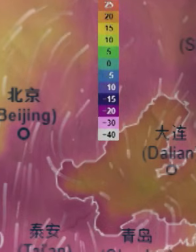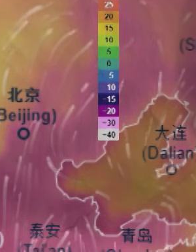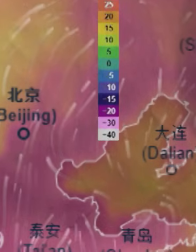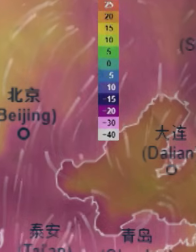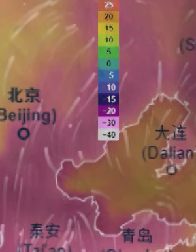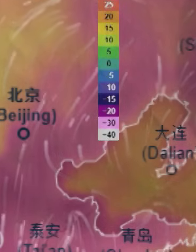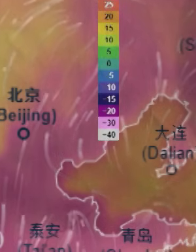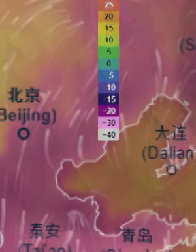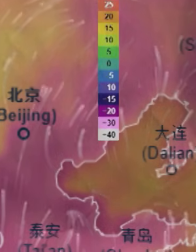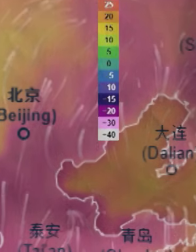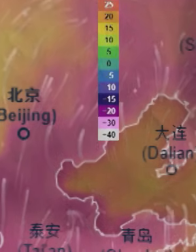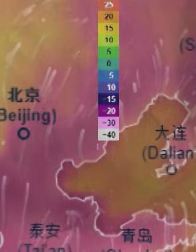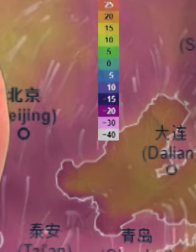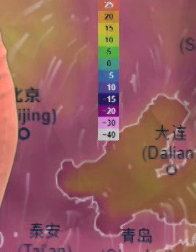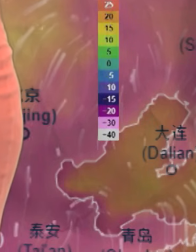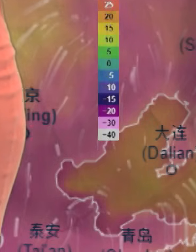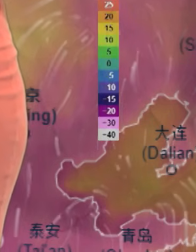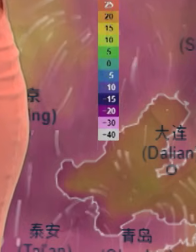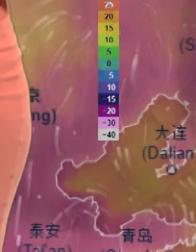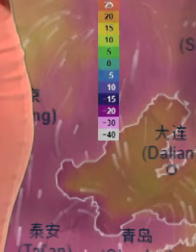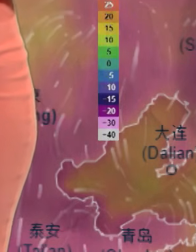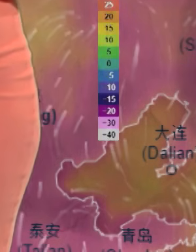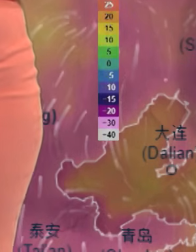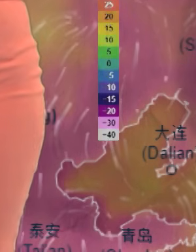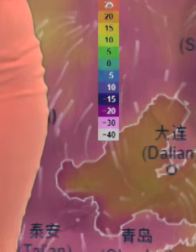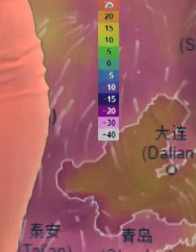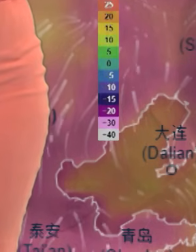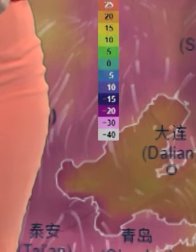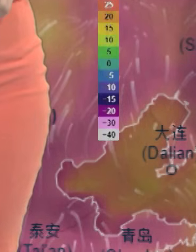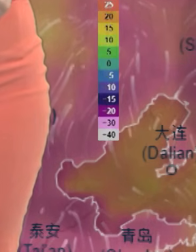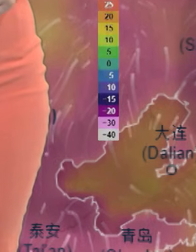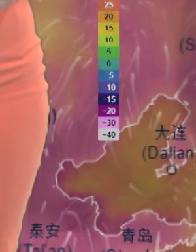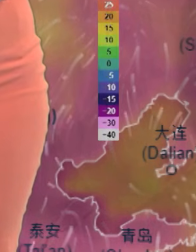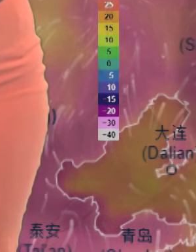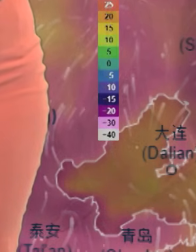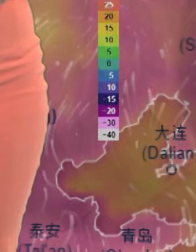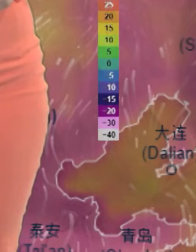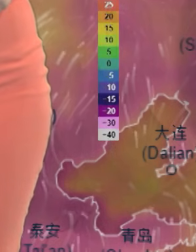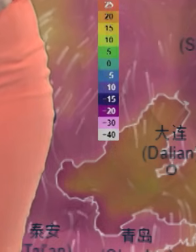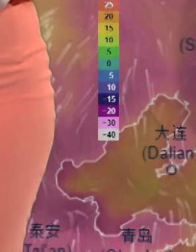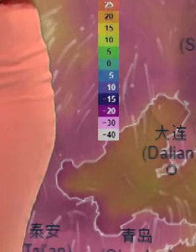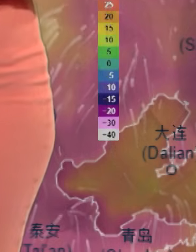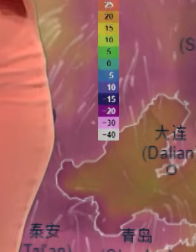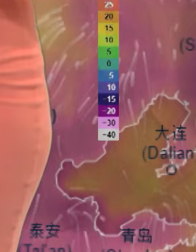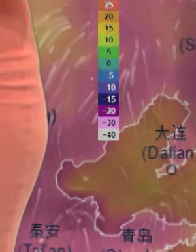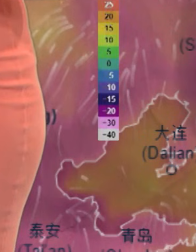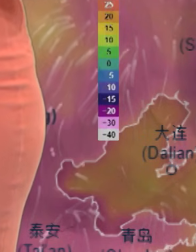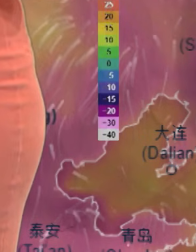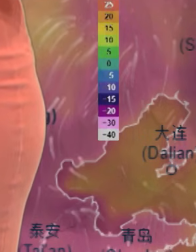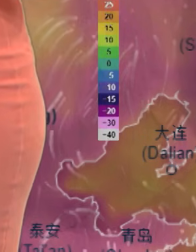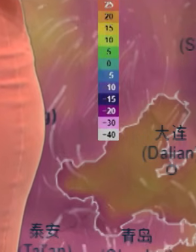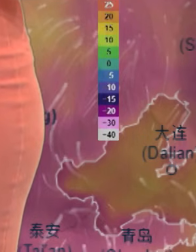хэм дулаан. Говийн бүс нутгийн өмнөсөг орчимд шөнөө 16-21, өдөртөө 29-34 хэм дулаан. Бусад нутагт